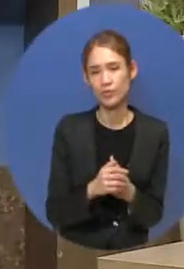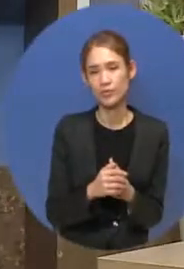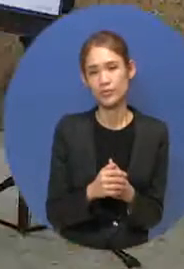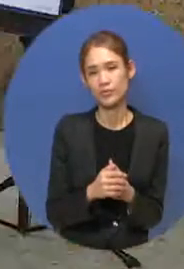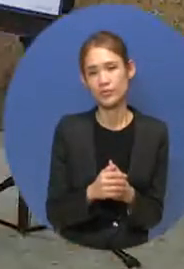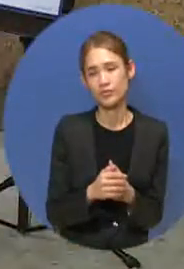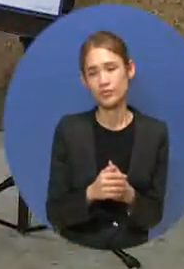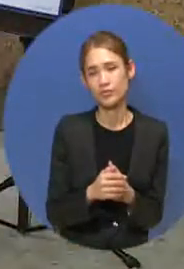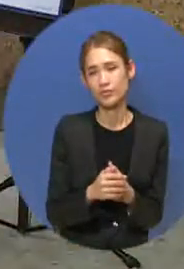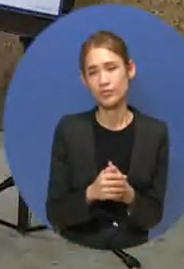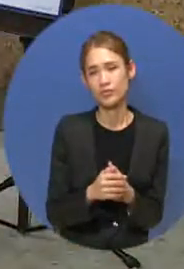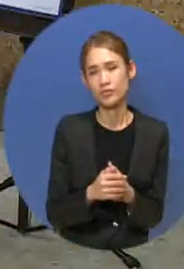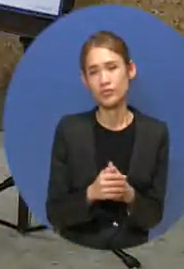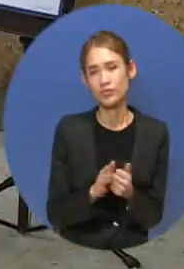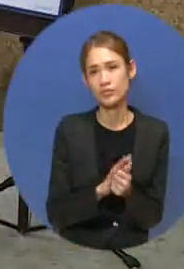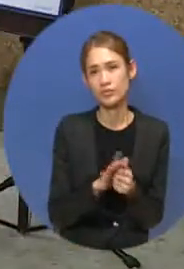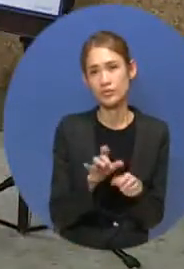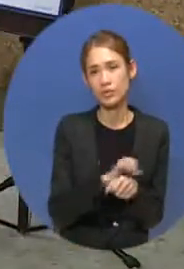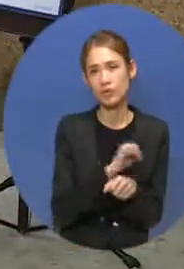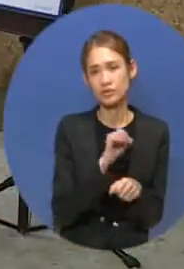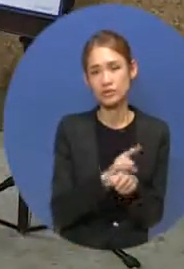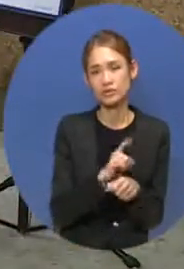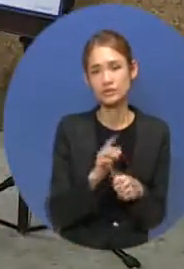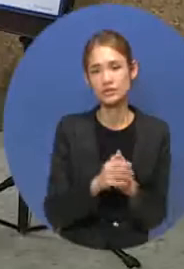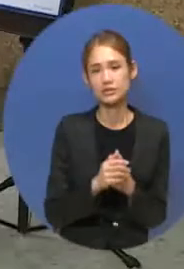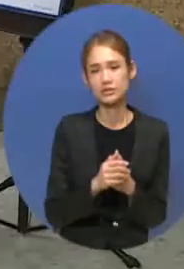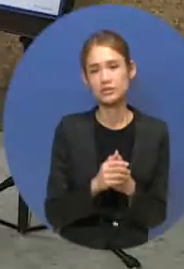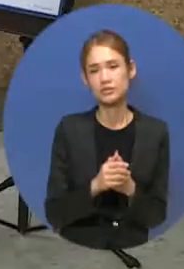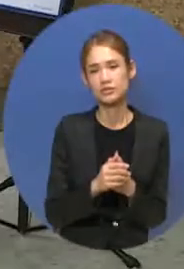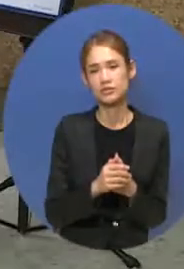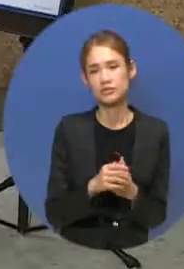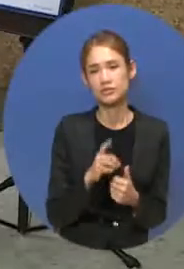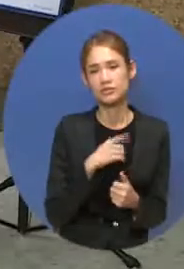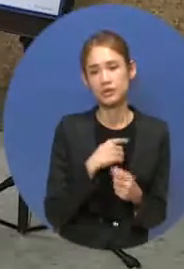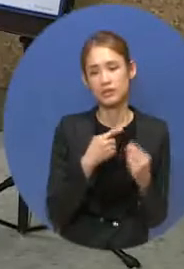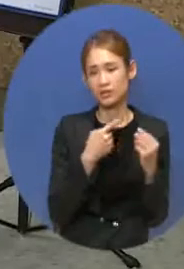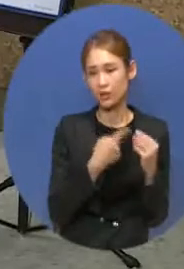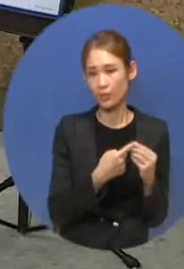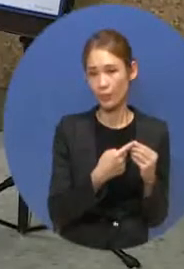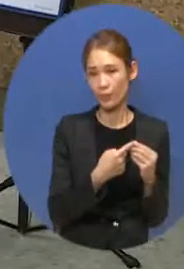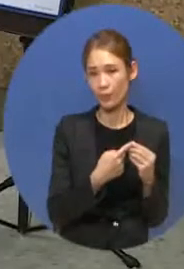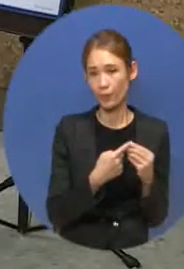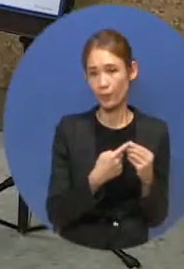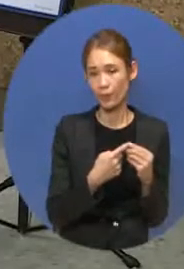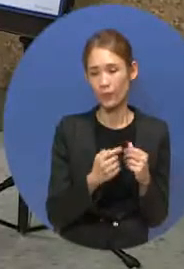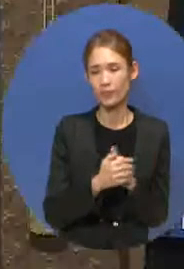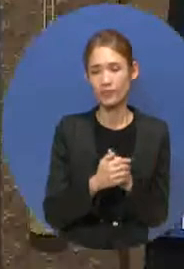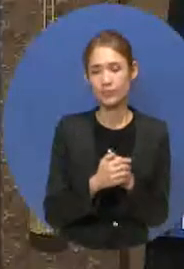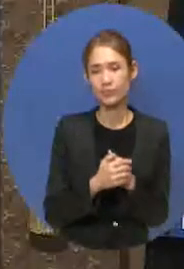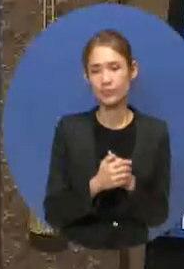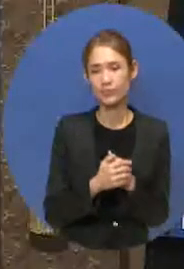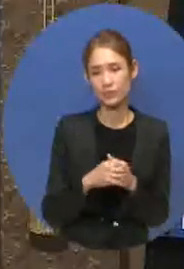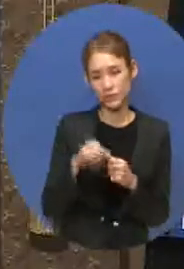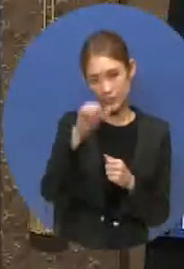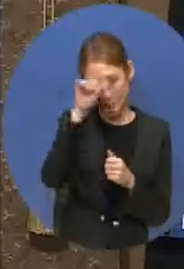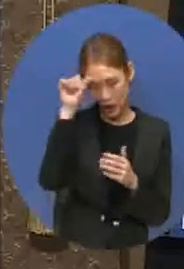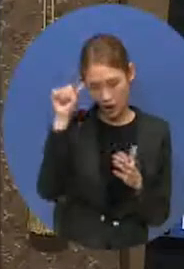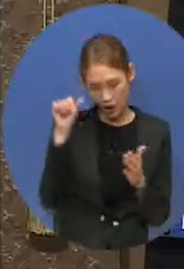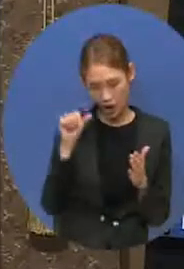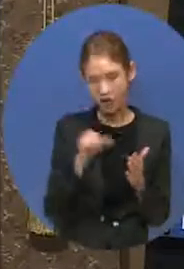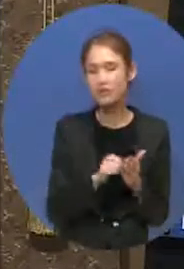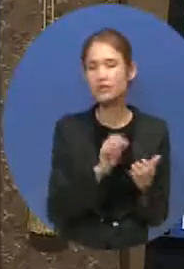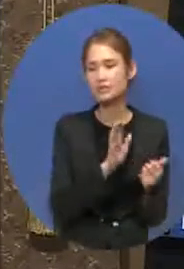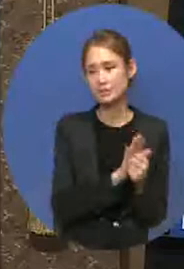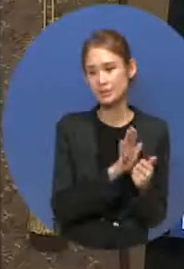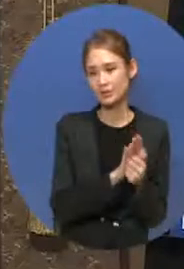생각하시나요? 발달장애 서비스 특징은 가장 첫 번째로는 아무래도 평생 지원일 것